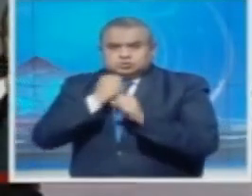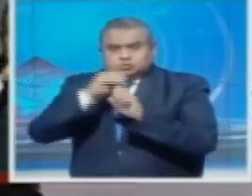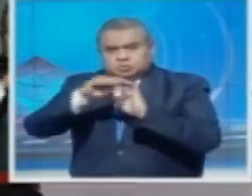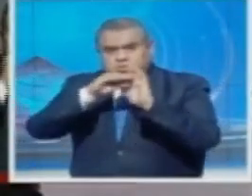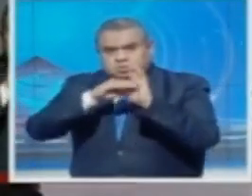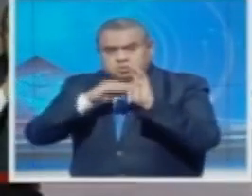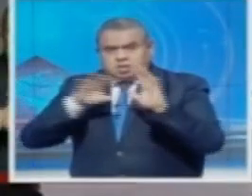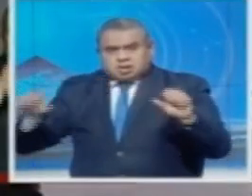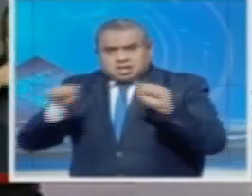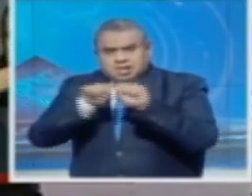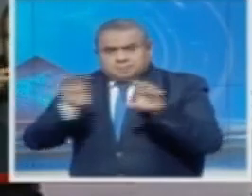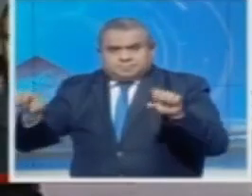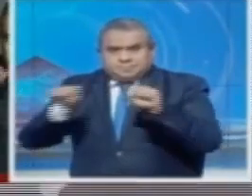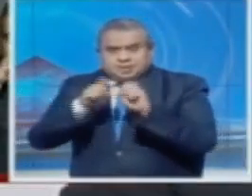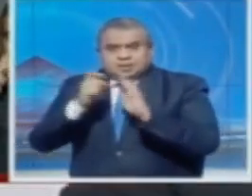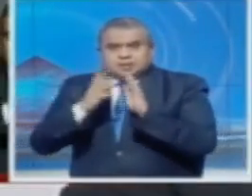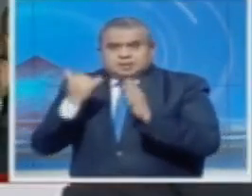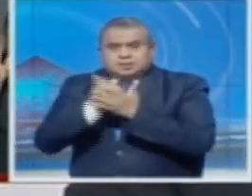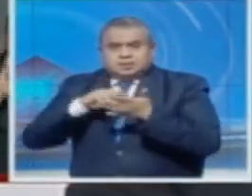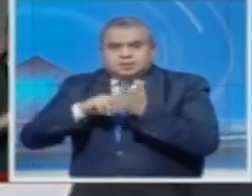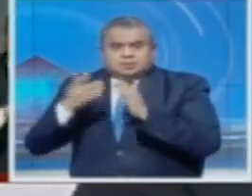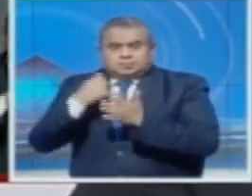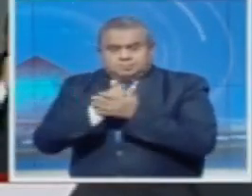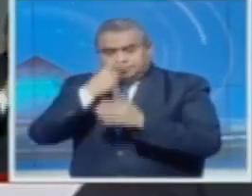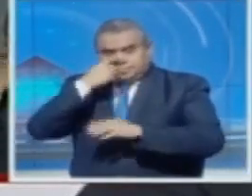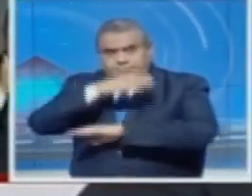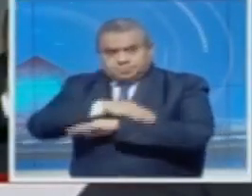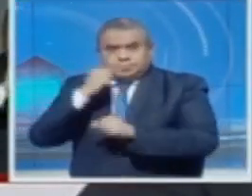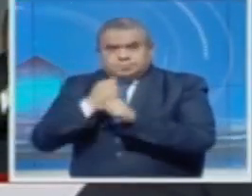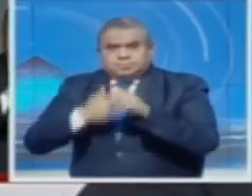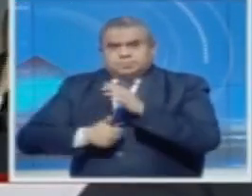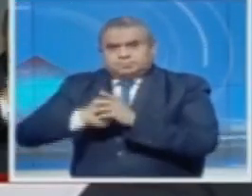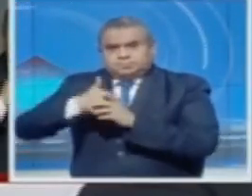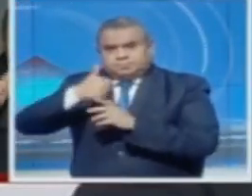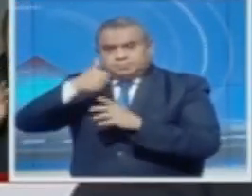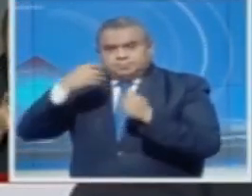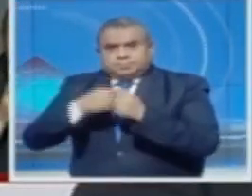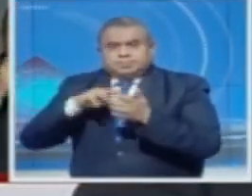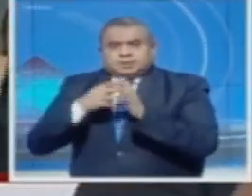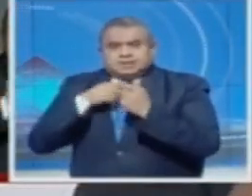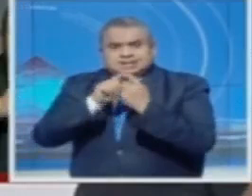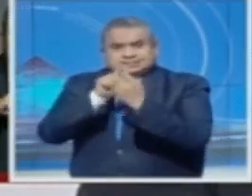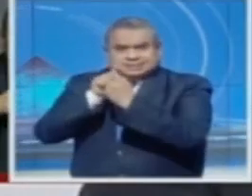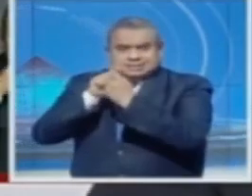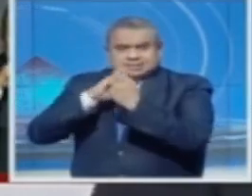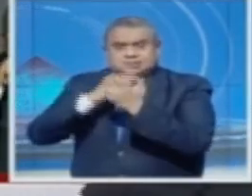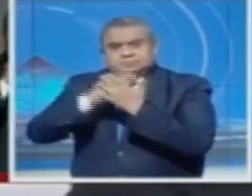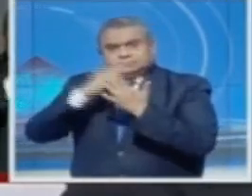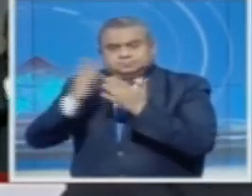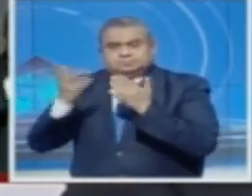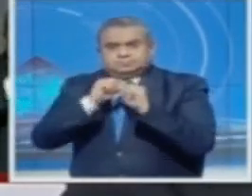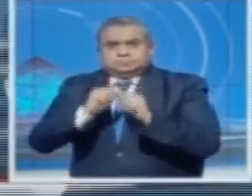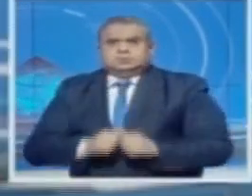متعدد الأطراف ويضمن عدالته واستدامته إضافة إلى معالجة التحديات ذات الصلة.